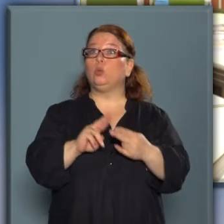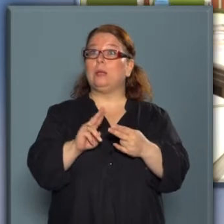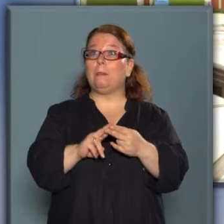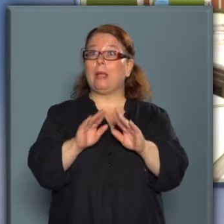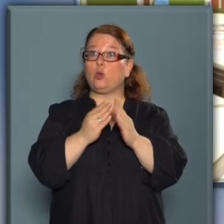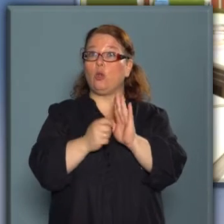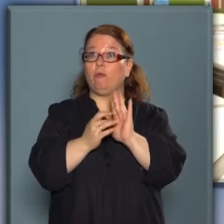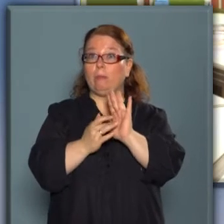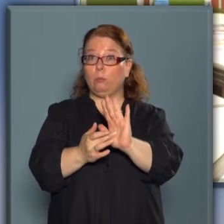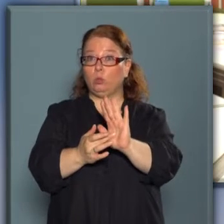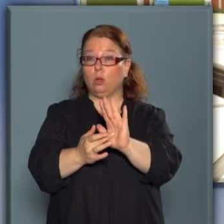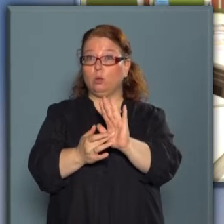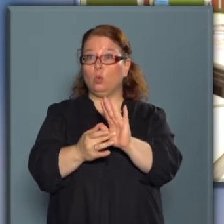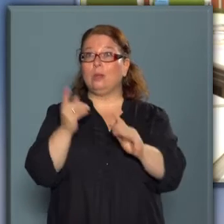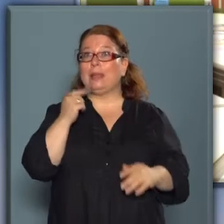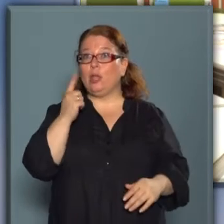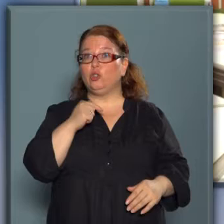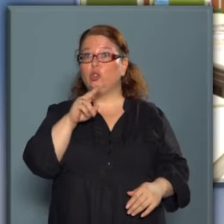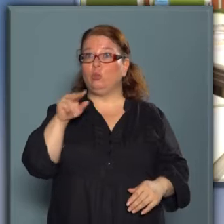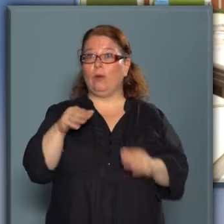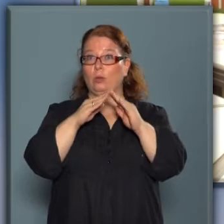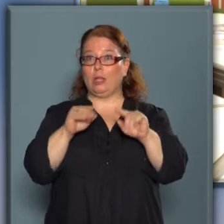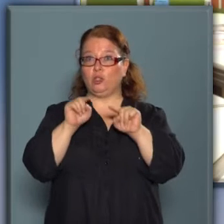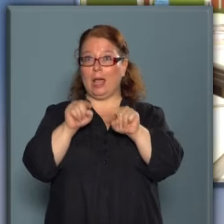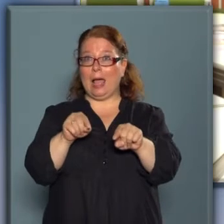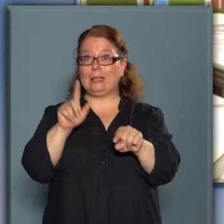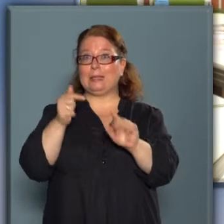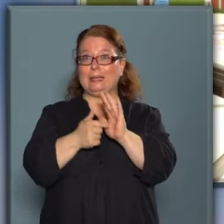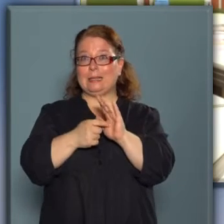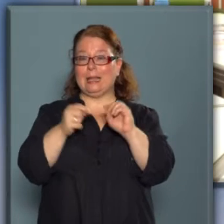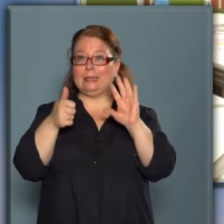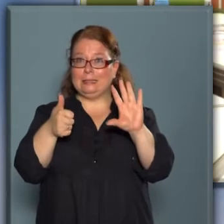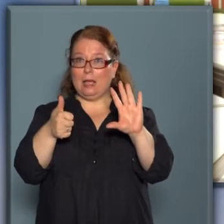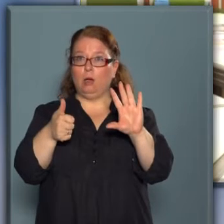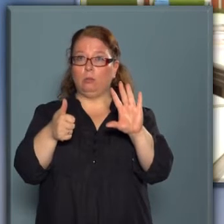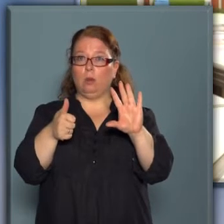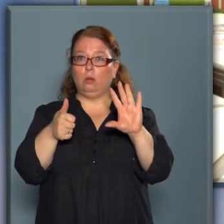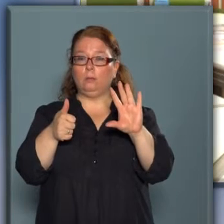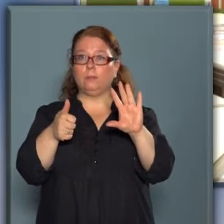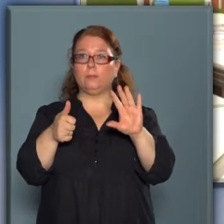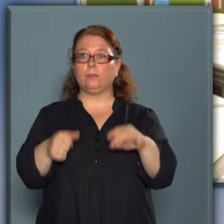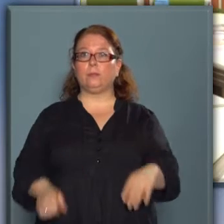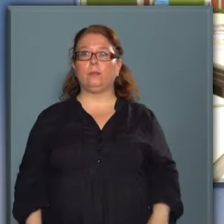ünnepélyes könyvbemutató a Táncsics Művelődési Házban 2016-ban.